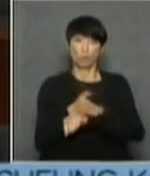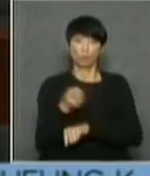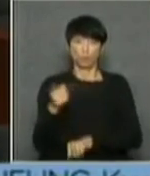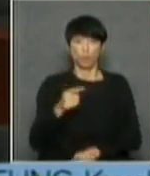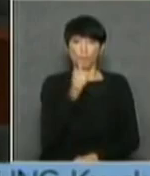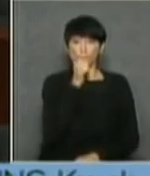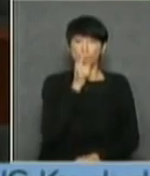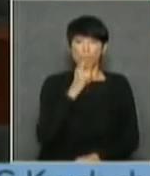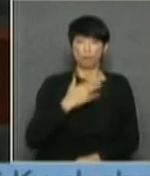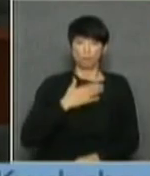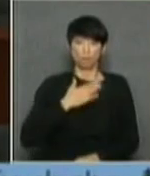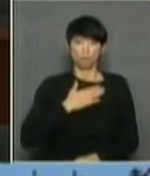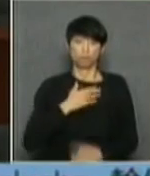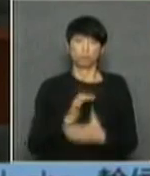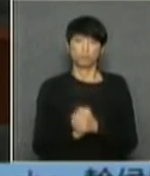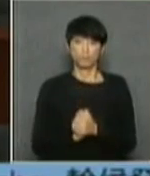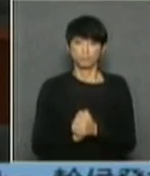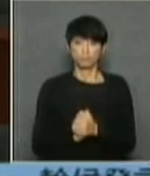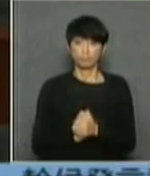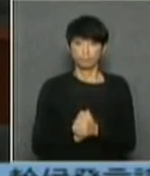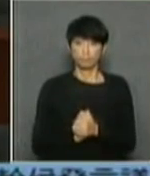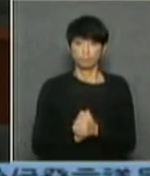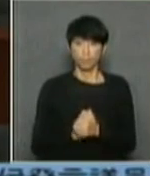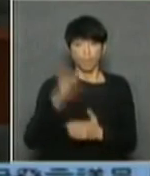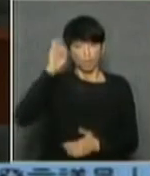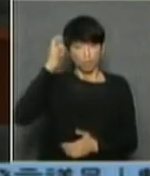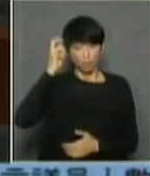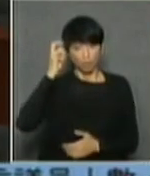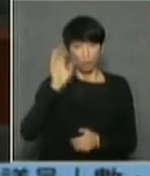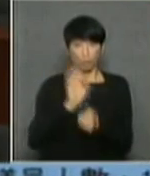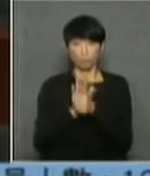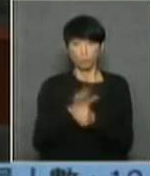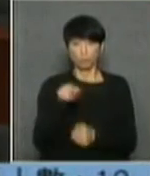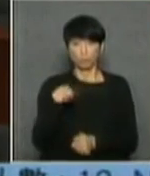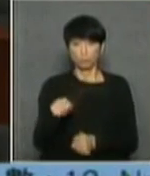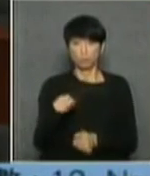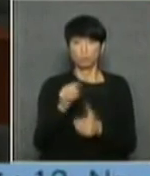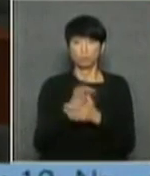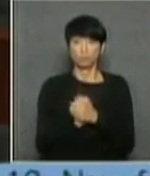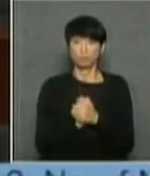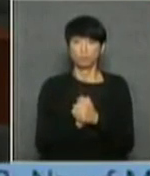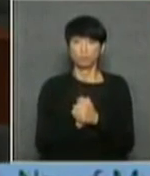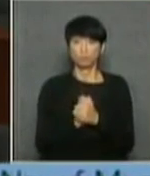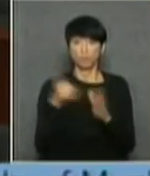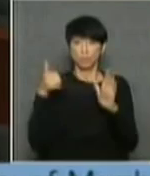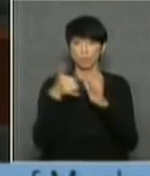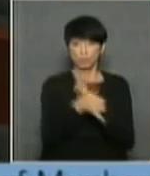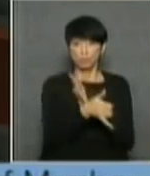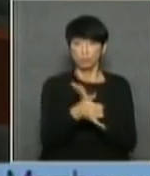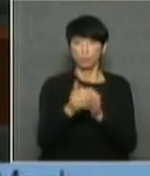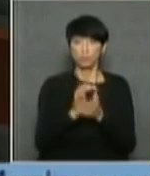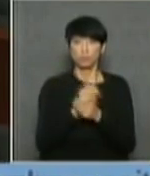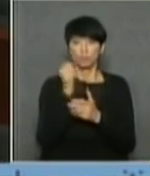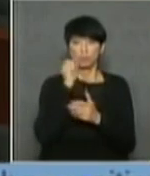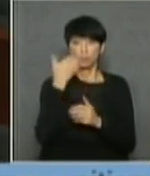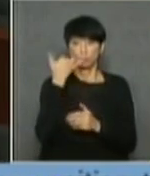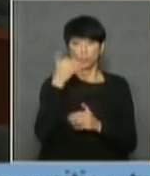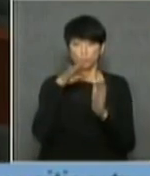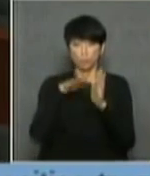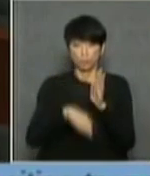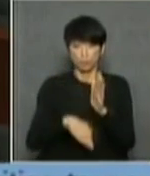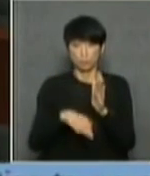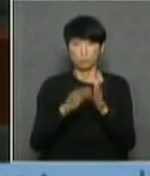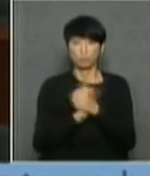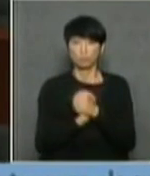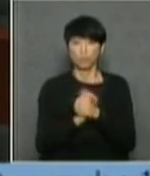希望局方呢能夠去考慮為呢批即係入伙時候低過6歲嘅兒童呢